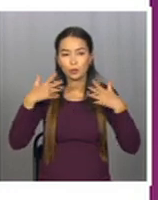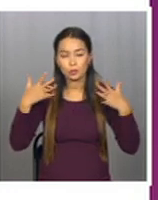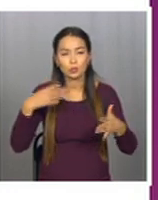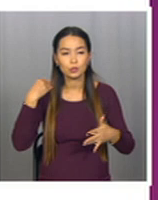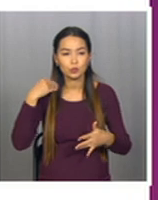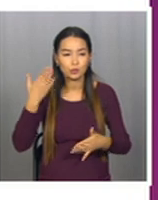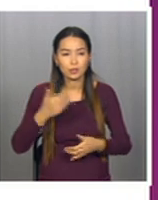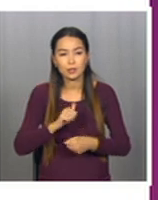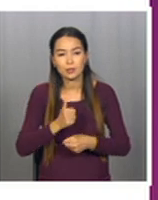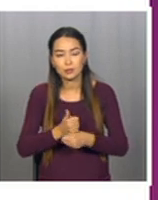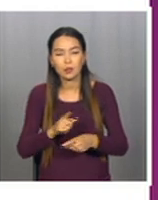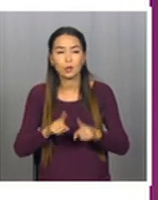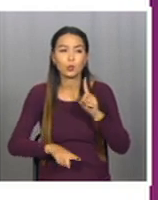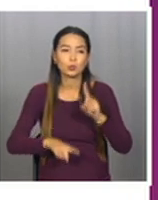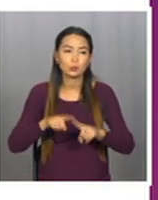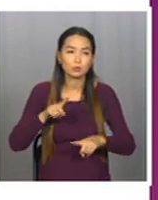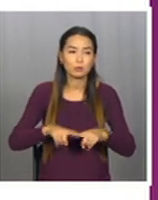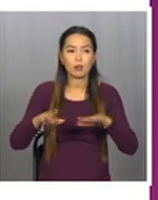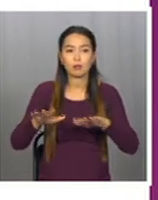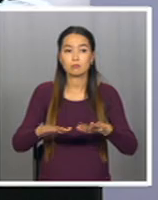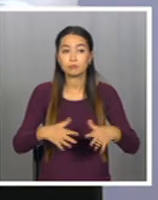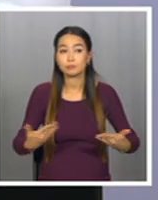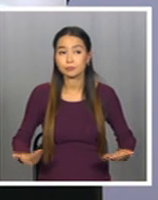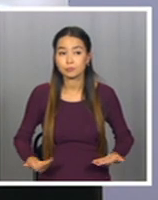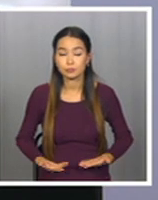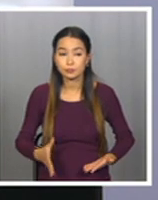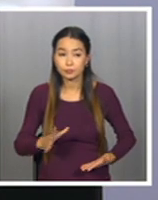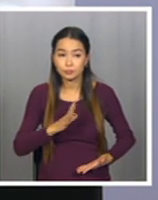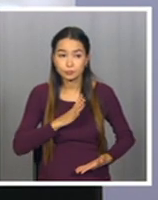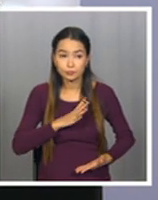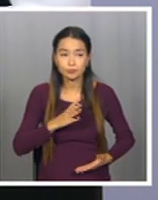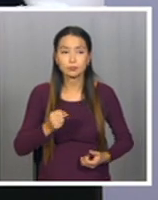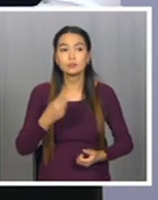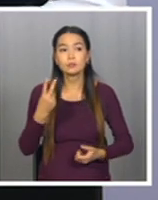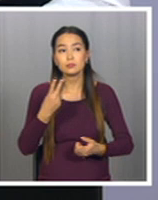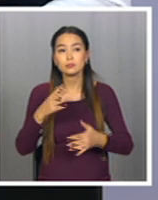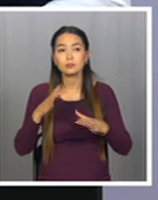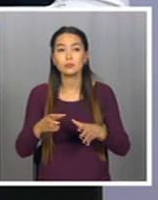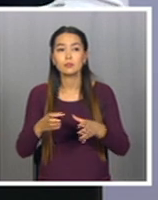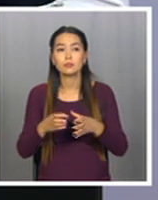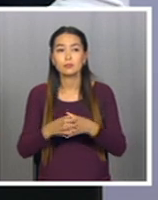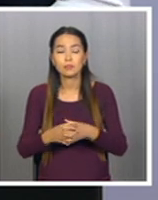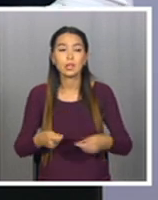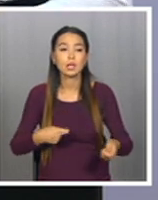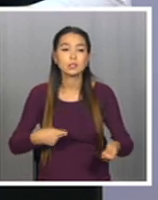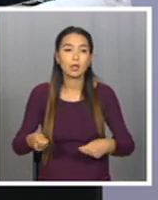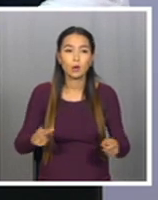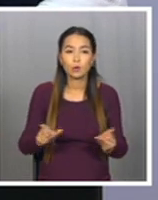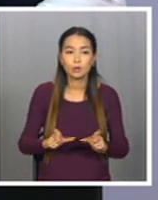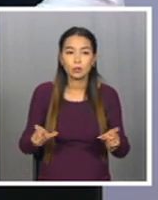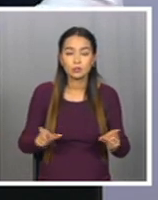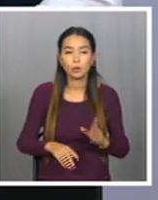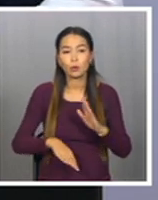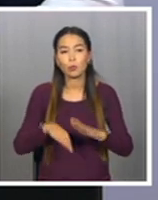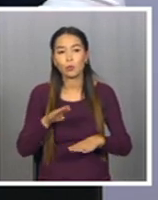билеушілерінің туысқандары орналасқан болатынды. Одан кейін екінші бөлігінде саудагерлер,